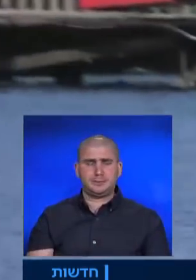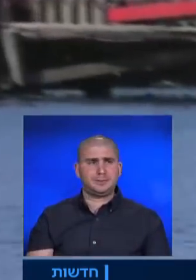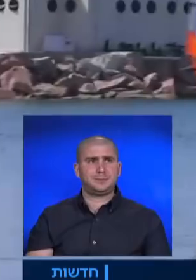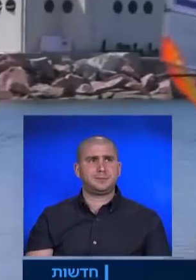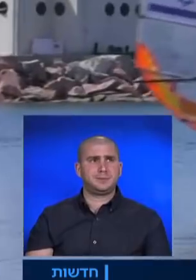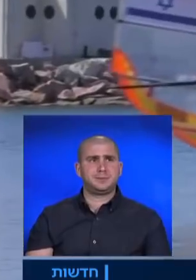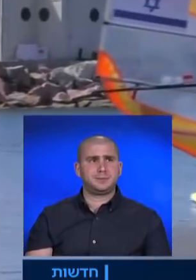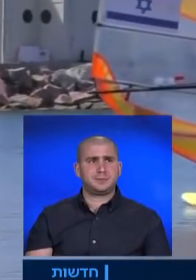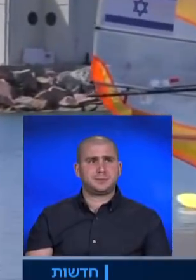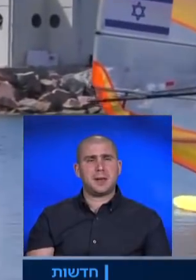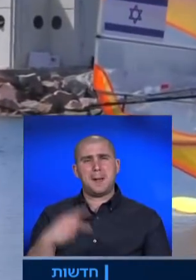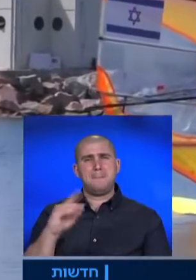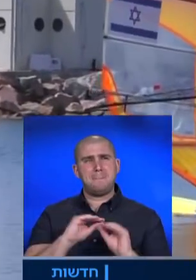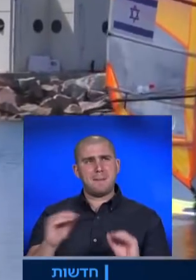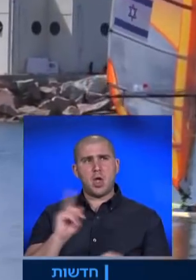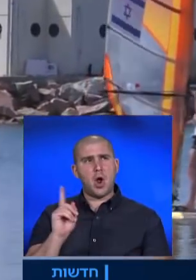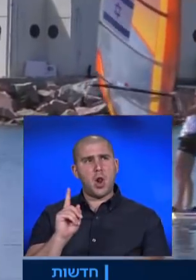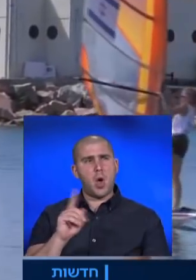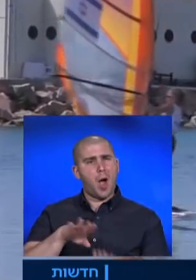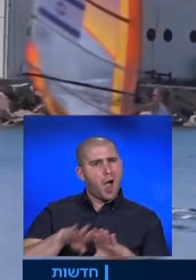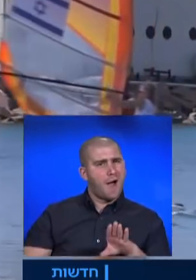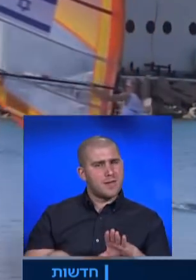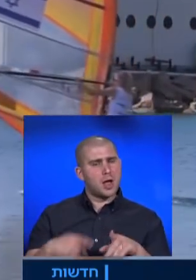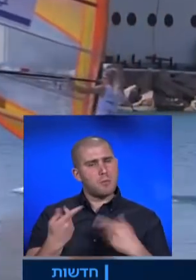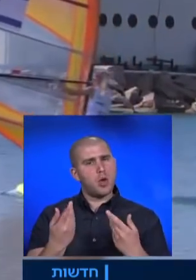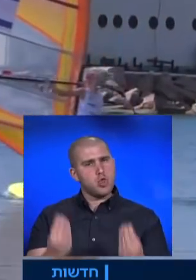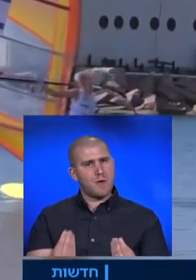פייר לא יפלא אותך לטובה בגלל האהבה